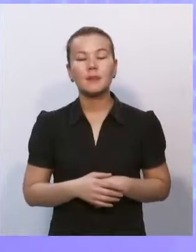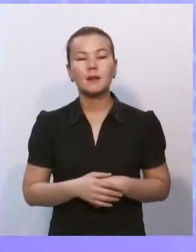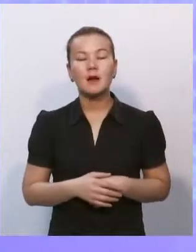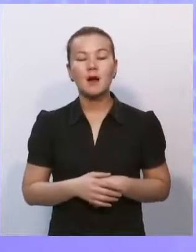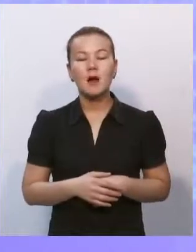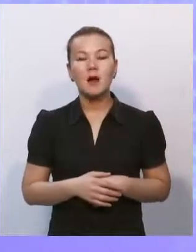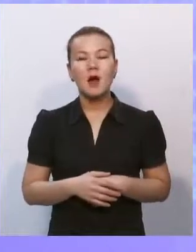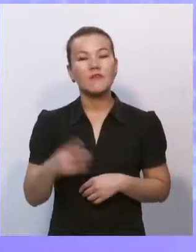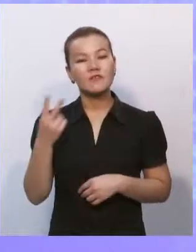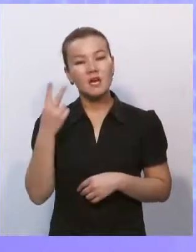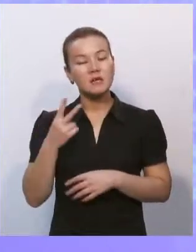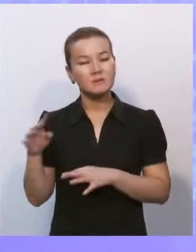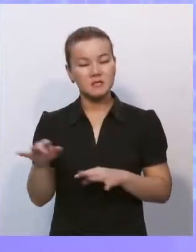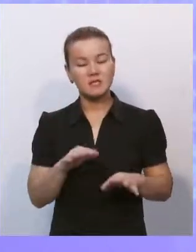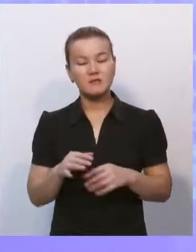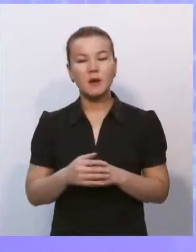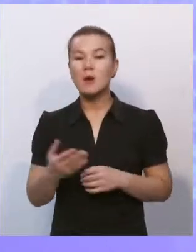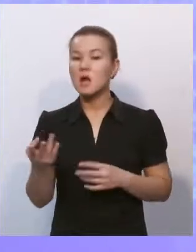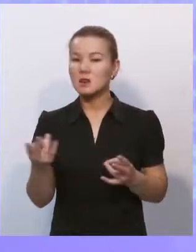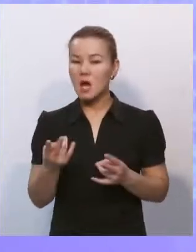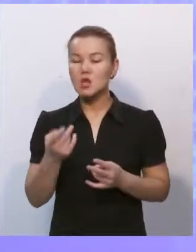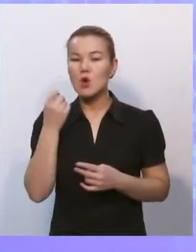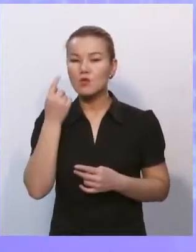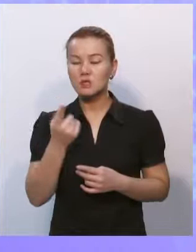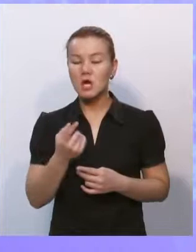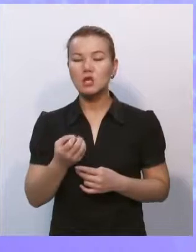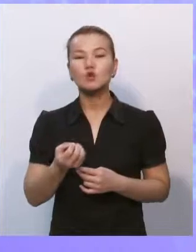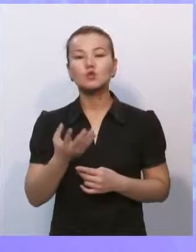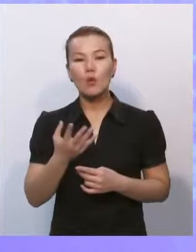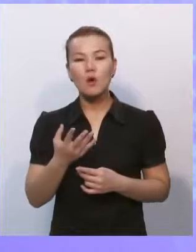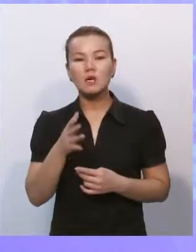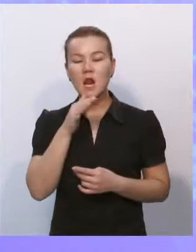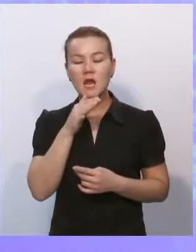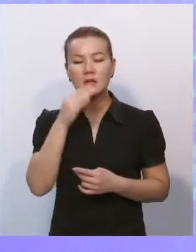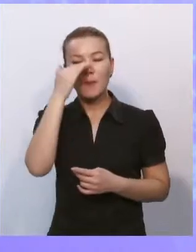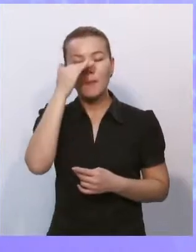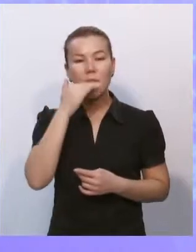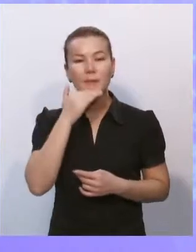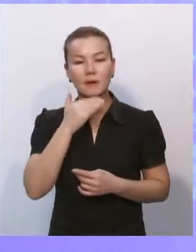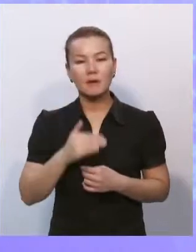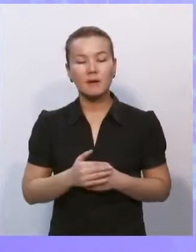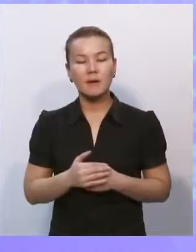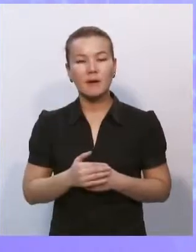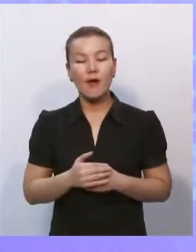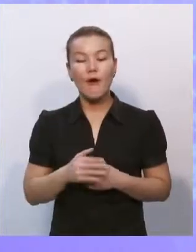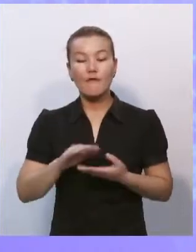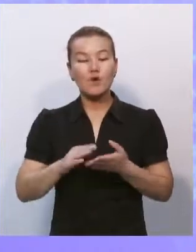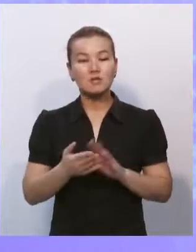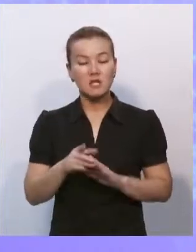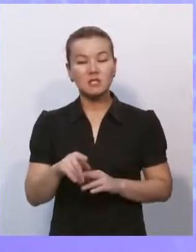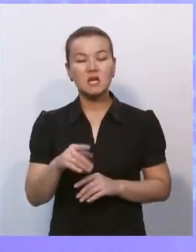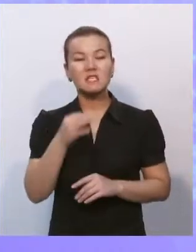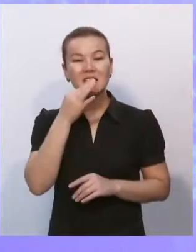вторым действием надо узнать сколько лет папе в условии